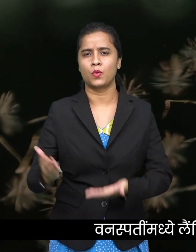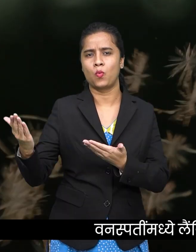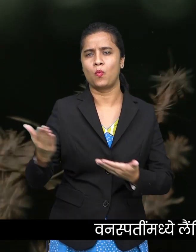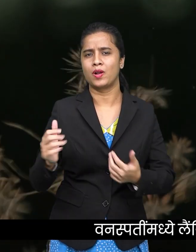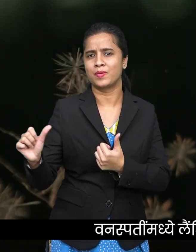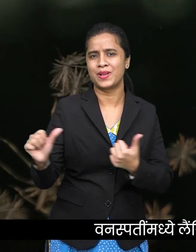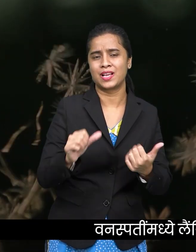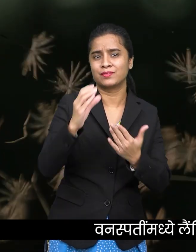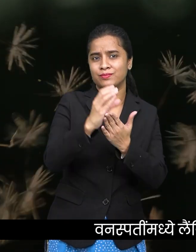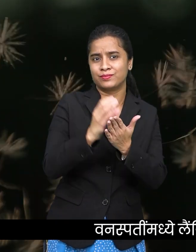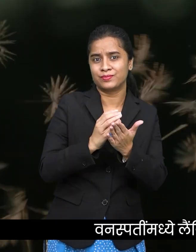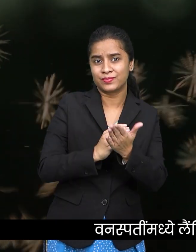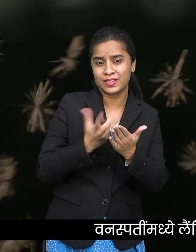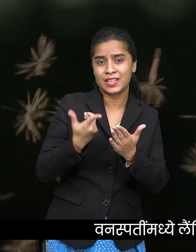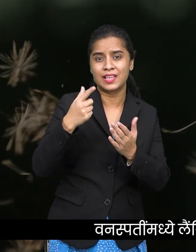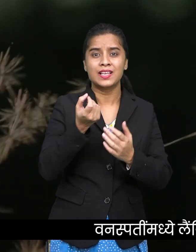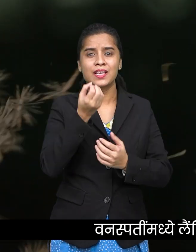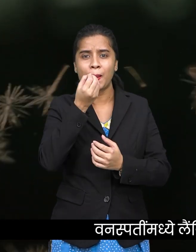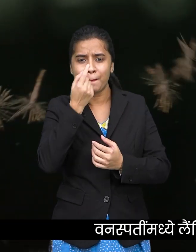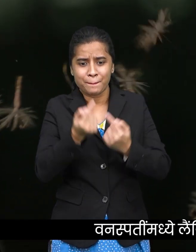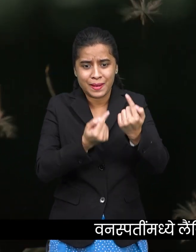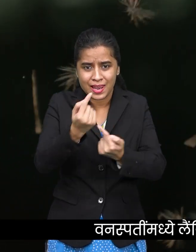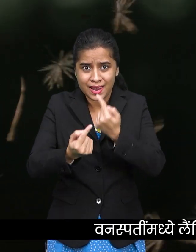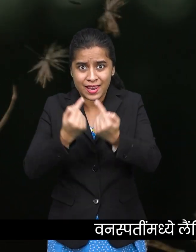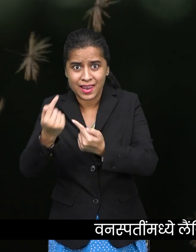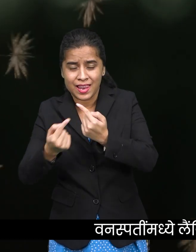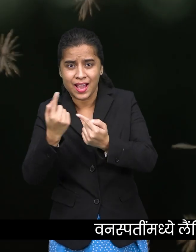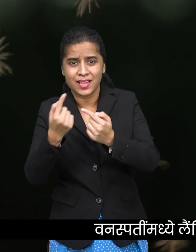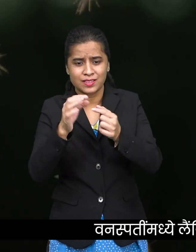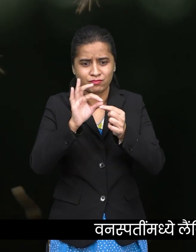वनस्पतीमध्ये लैंगिक पुनरुत्पादन भाग 4 विषय बी